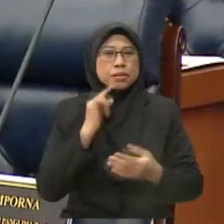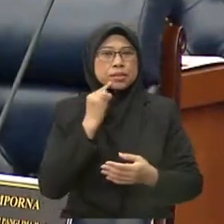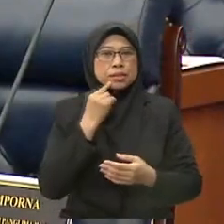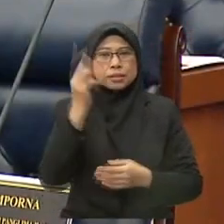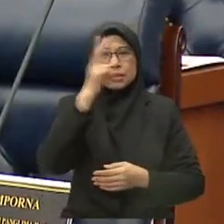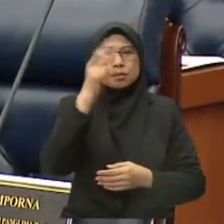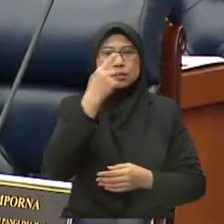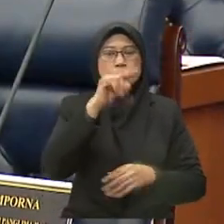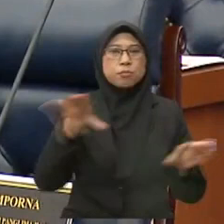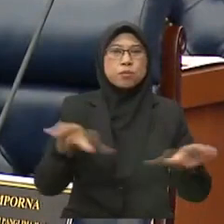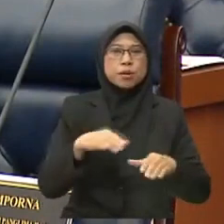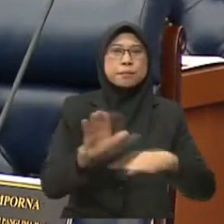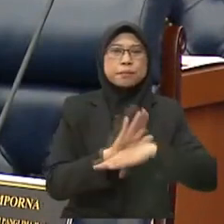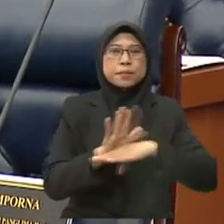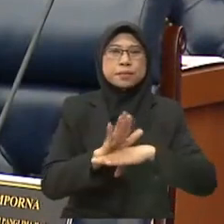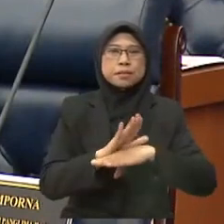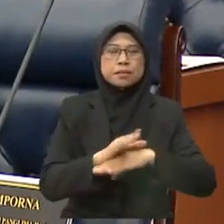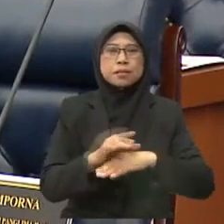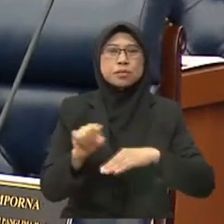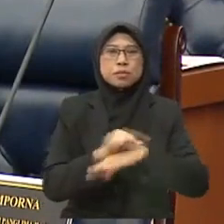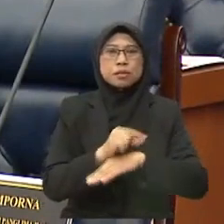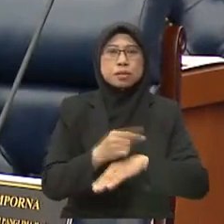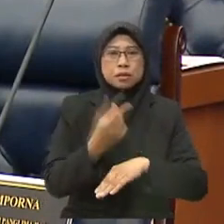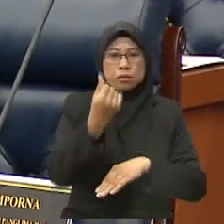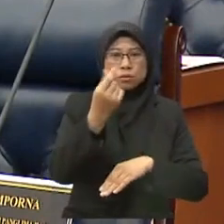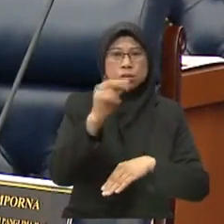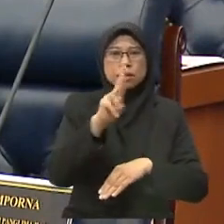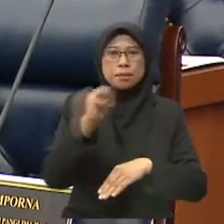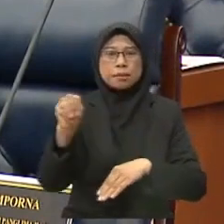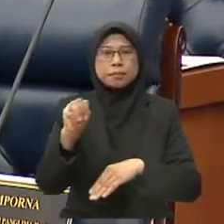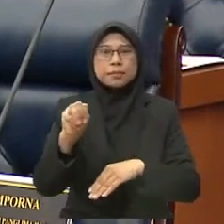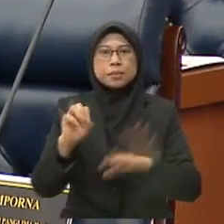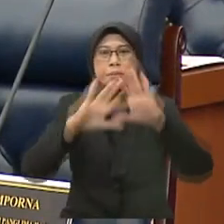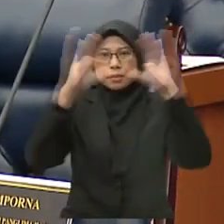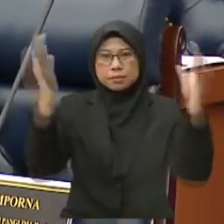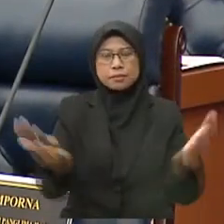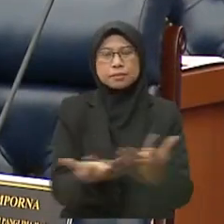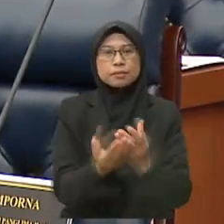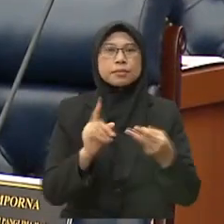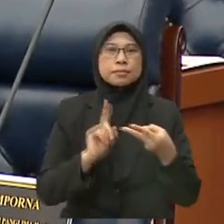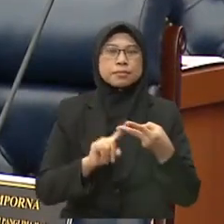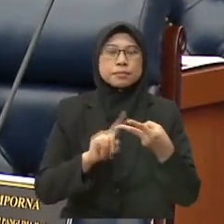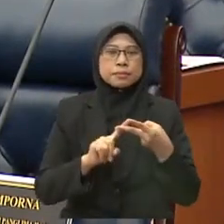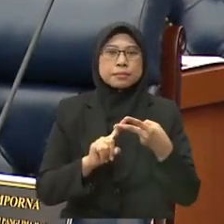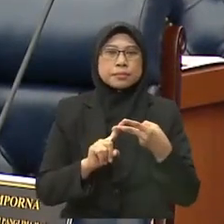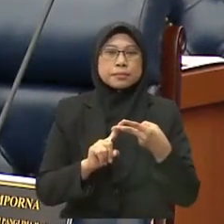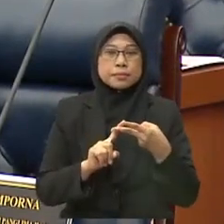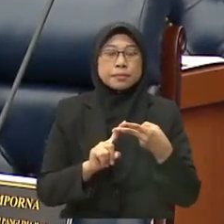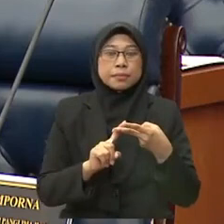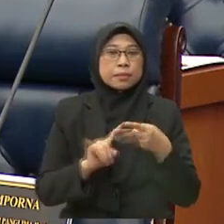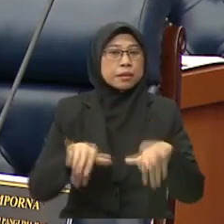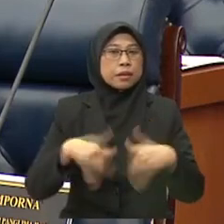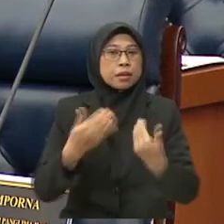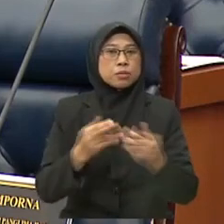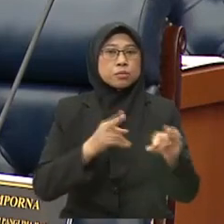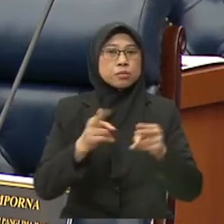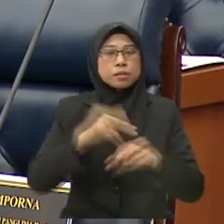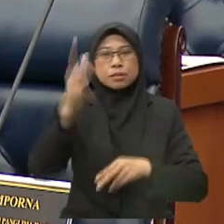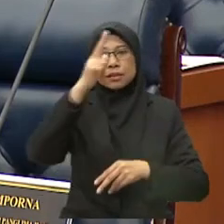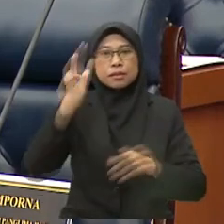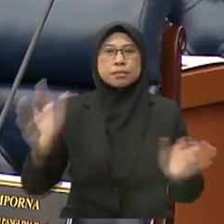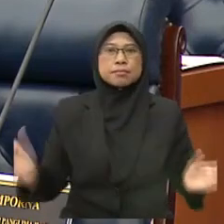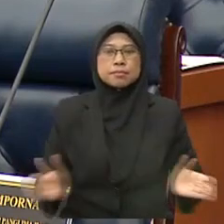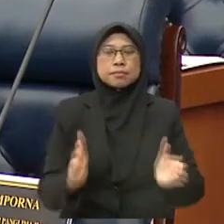untuk melaksanakan perdagangan menggunakan mata Wang tempatan di peringkat global dan yang kedua ialah Sejauh manakah inisiatif serta